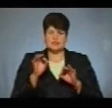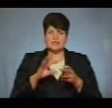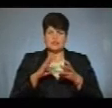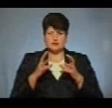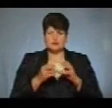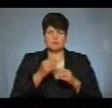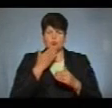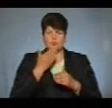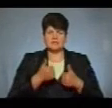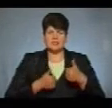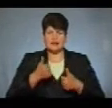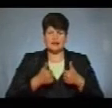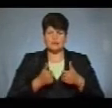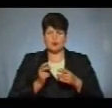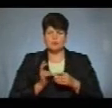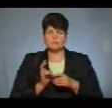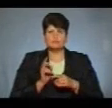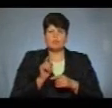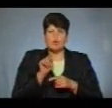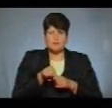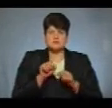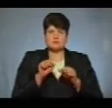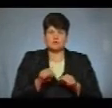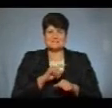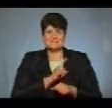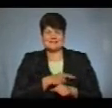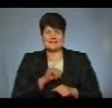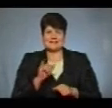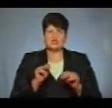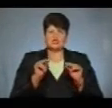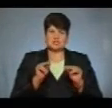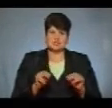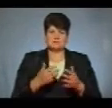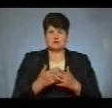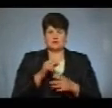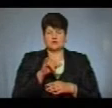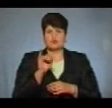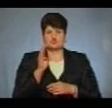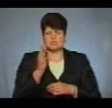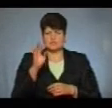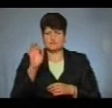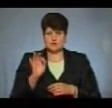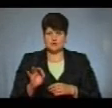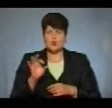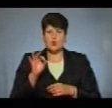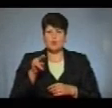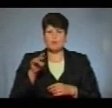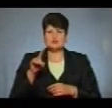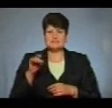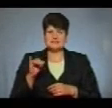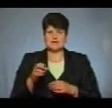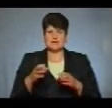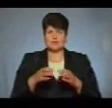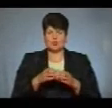результатами опитування рейтингу пройти до парламенту можуть «Сила і честь», у цієї політсили майже 4%, та «Опозиційний блок», у нього